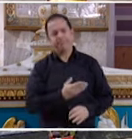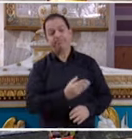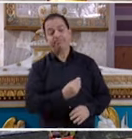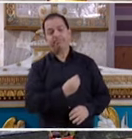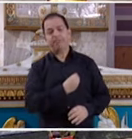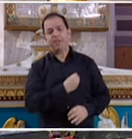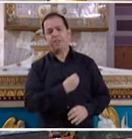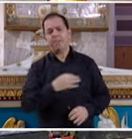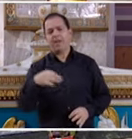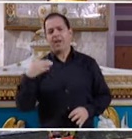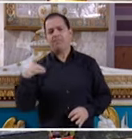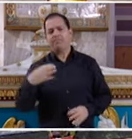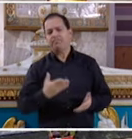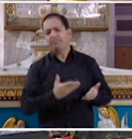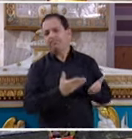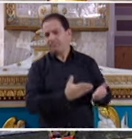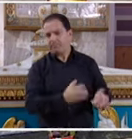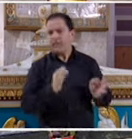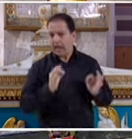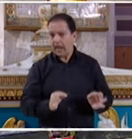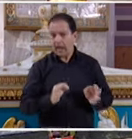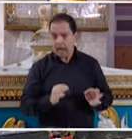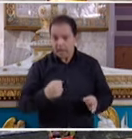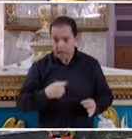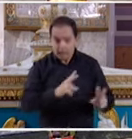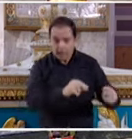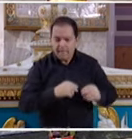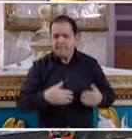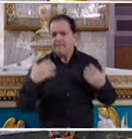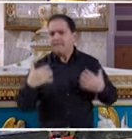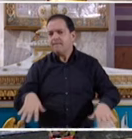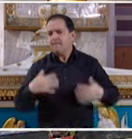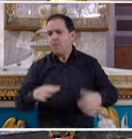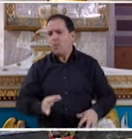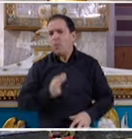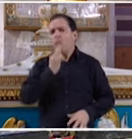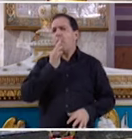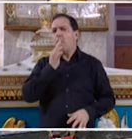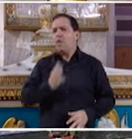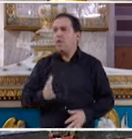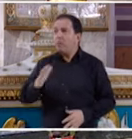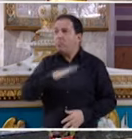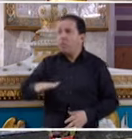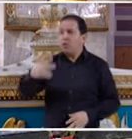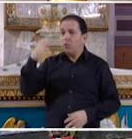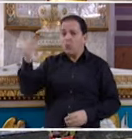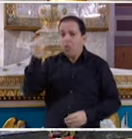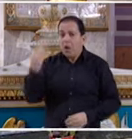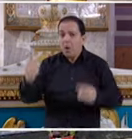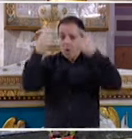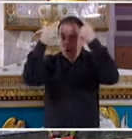άνθρωπος. Ταλέποροι άνθρωποι όταν είμαστε έτσι. Άνθρωποι μένα, αλλά όχι παιδιά του ελεήμονος και φιλανθρώπου